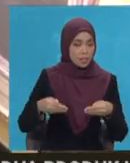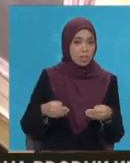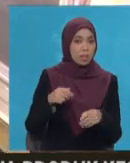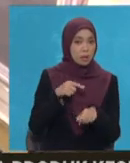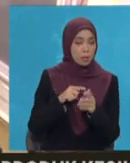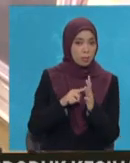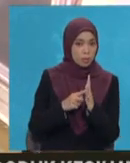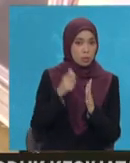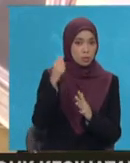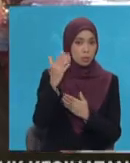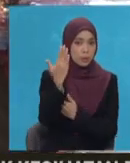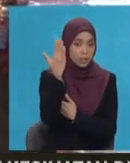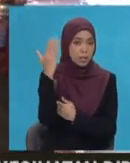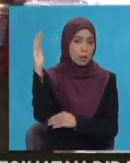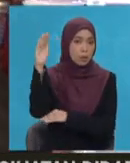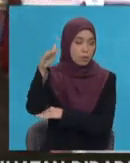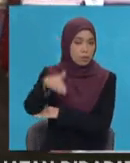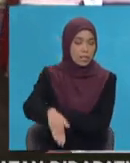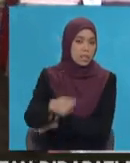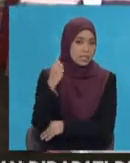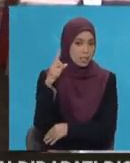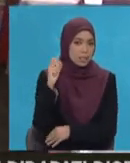pukul 10 pagi hingga 11 malam majelis